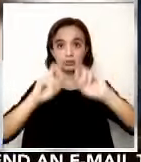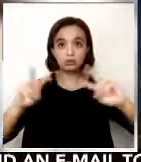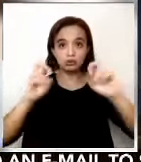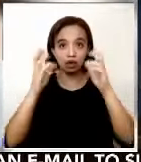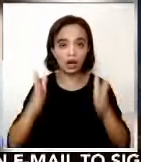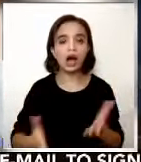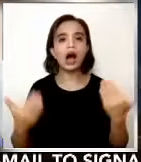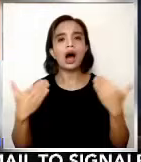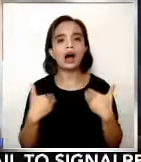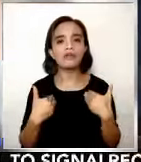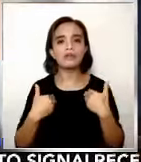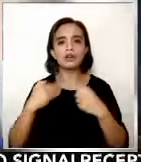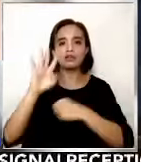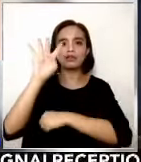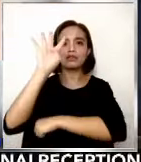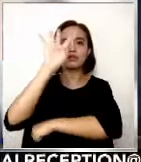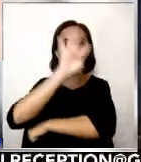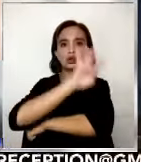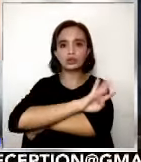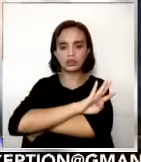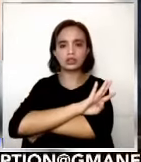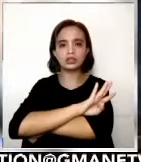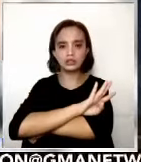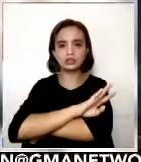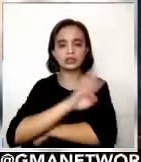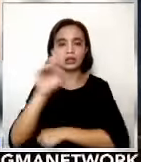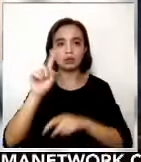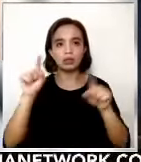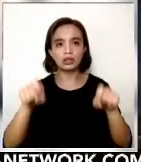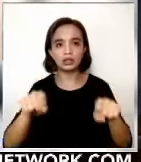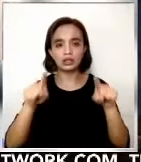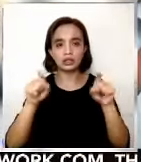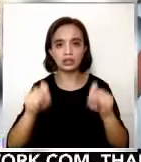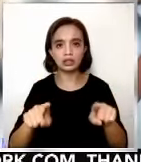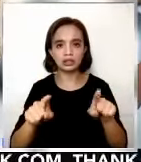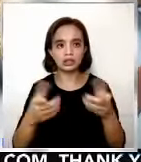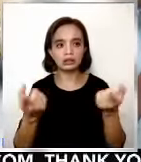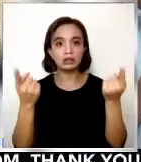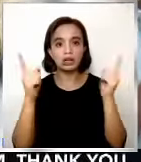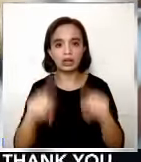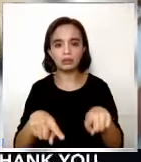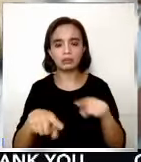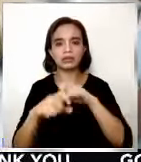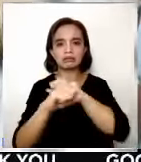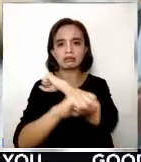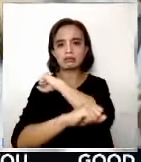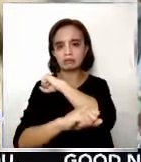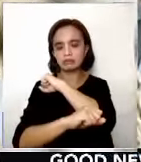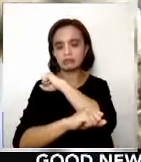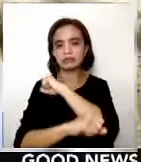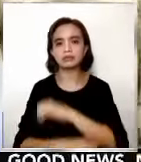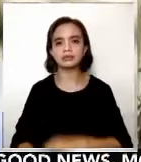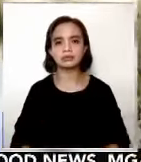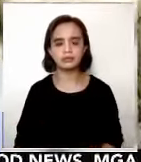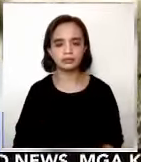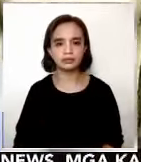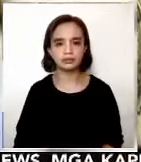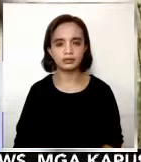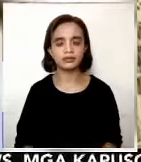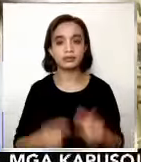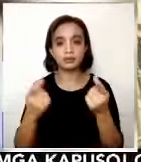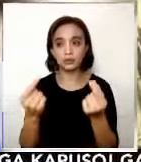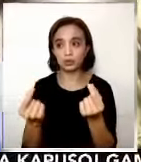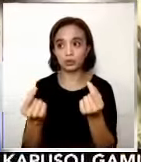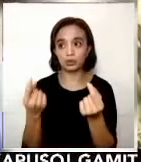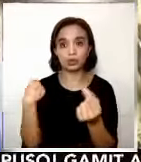nakita ang naiwan sa convenience store na ito nang mangyari ang pang-hold up. Kasalukuyang nagsasagawa kami ng investigasyon sa lahat ng